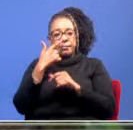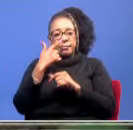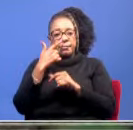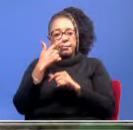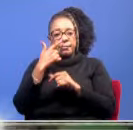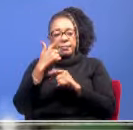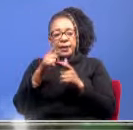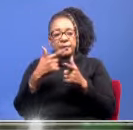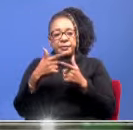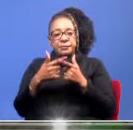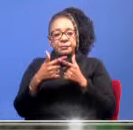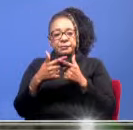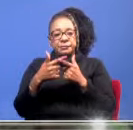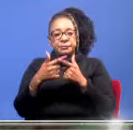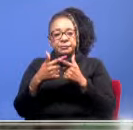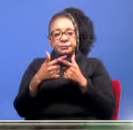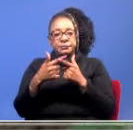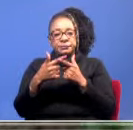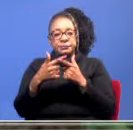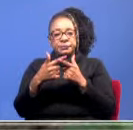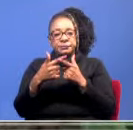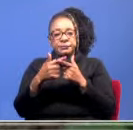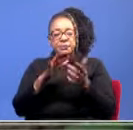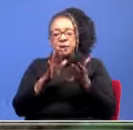Alafu nilipokaa nyumbani nika kama